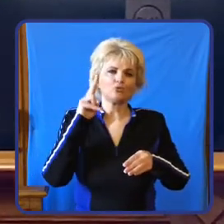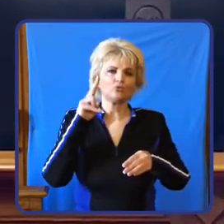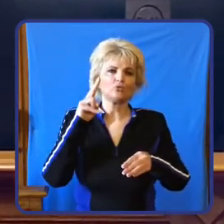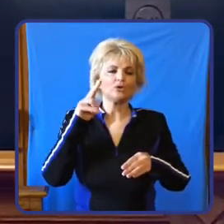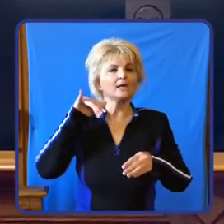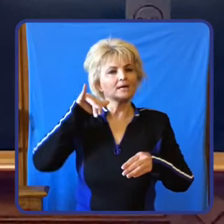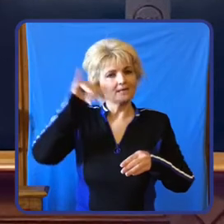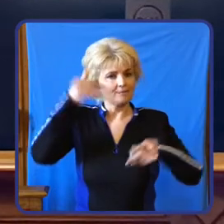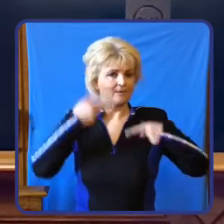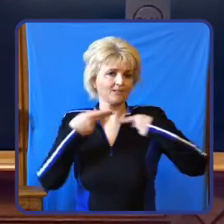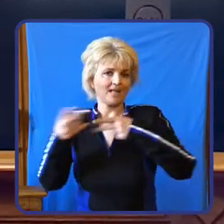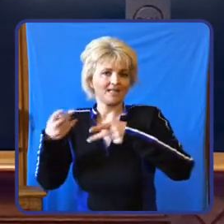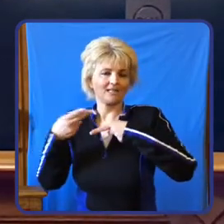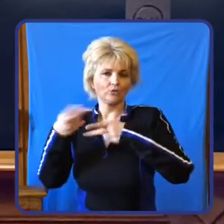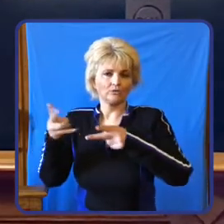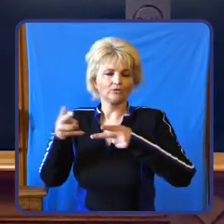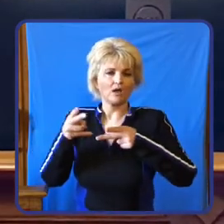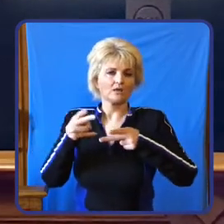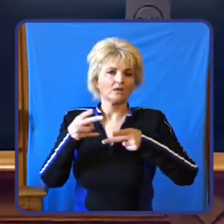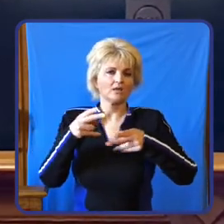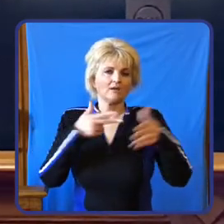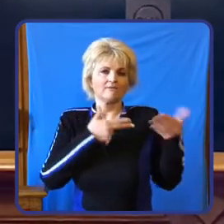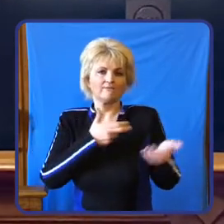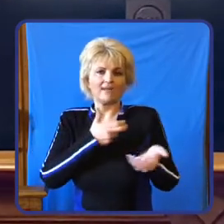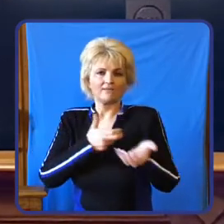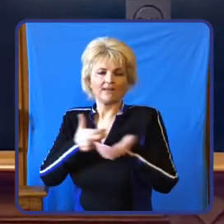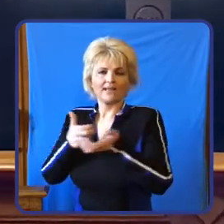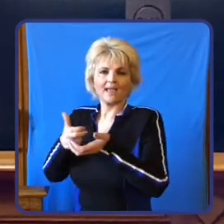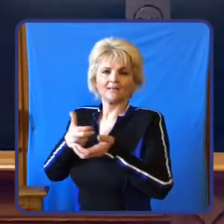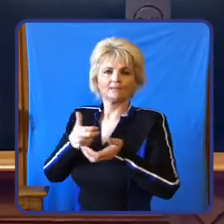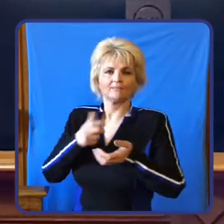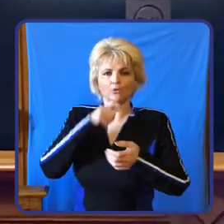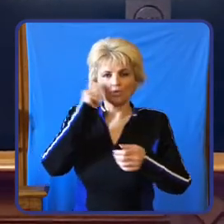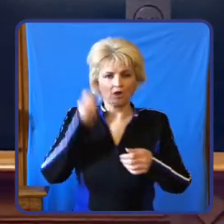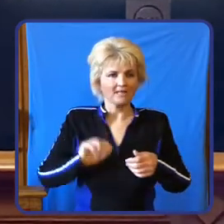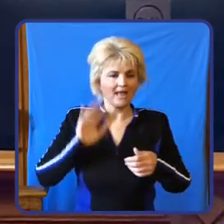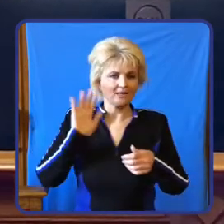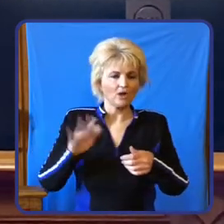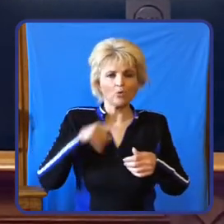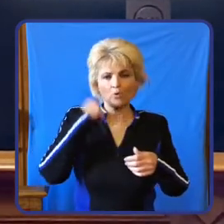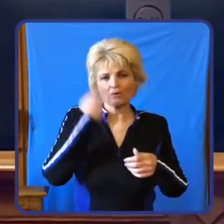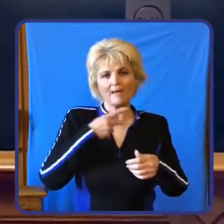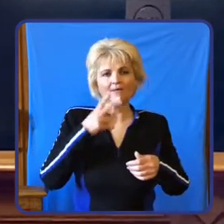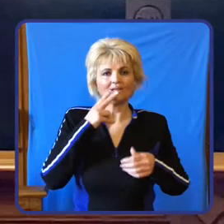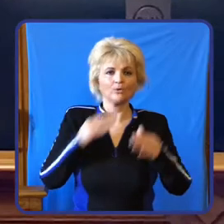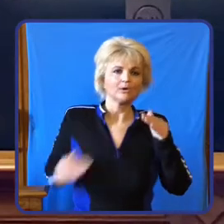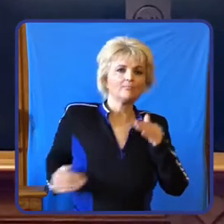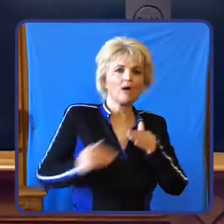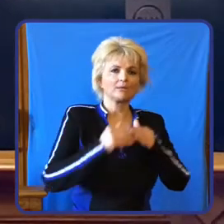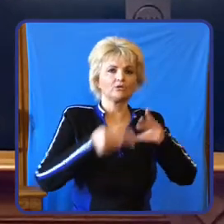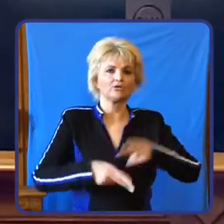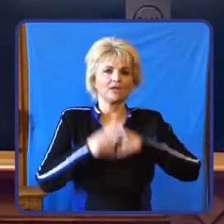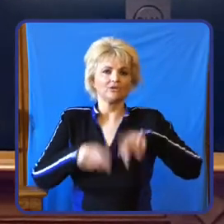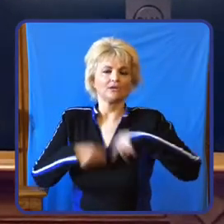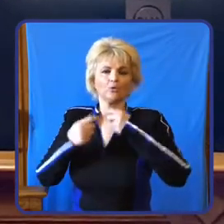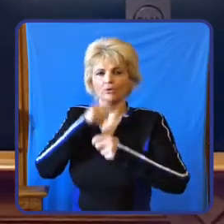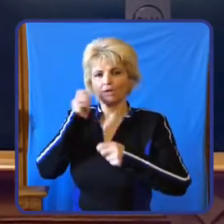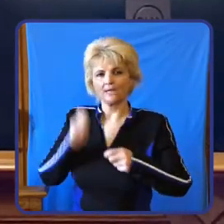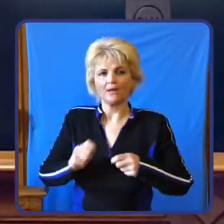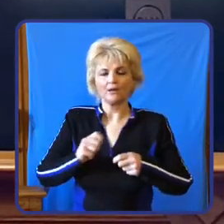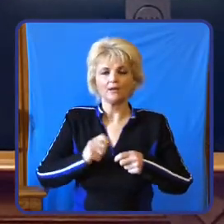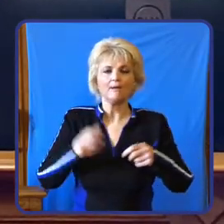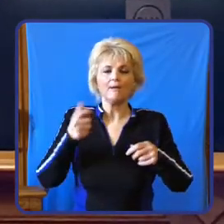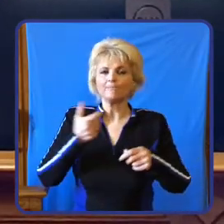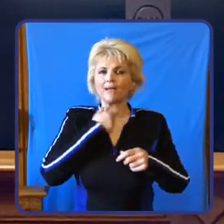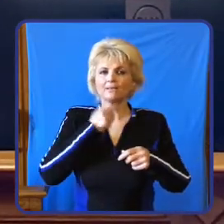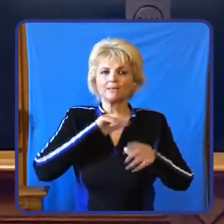fegyvereket az ukrajnai háború számára. Orbán Viktor maximális katonai segítséget nyújtott Ukrajnának. Orbán Viktor megszavazta az összes